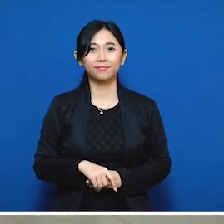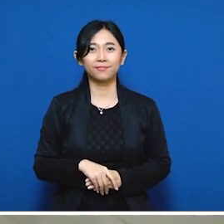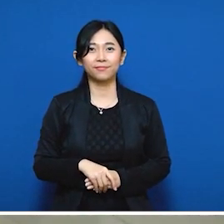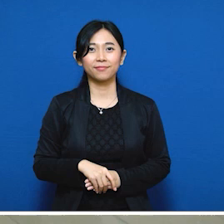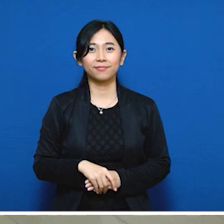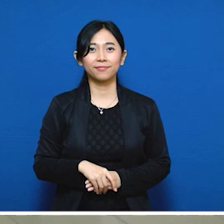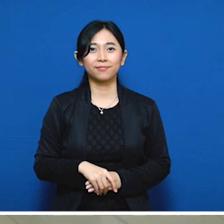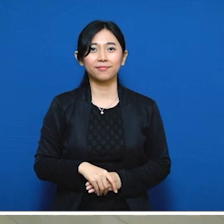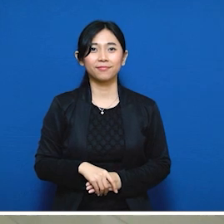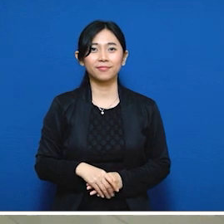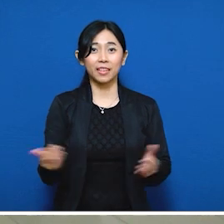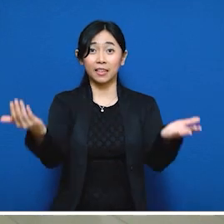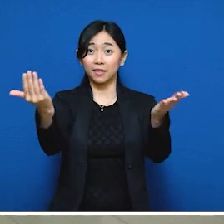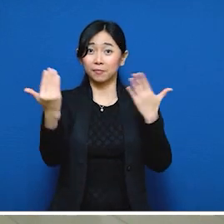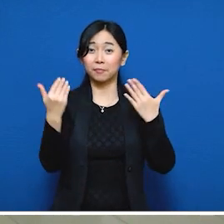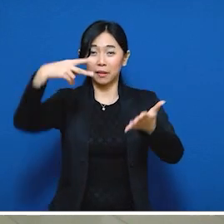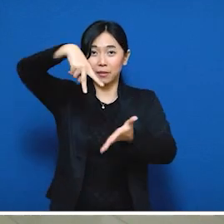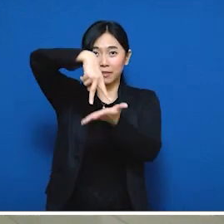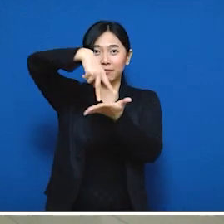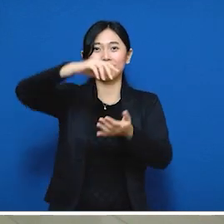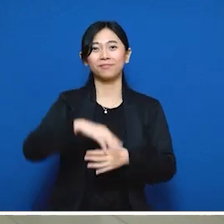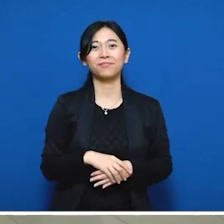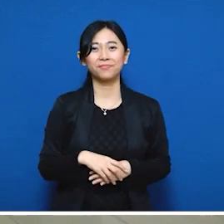Jemaat, mari kita berdiri.